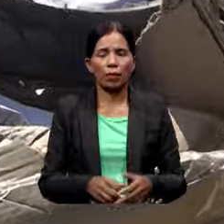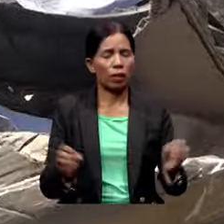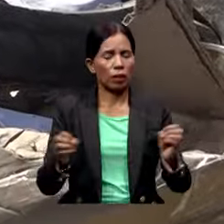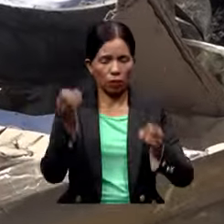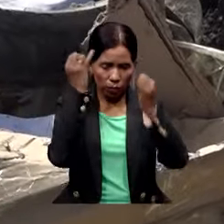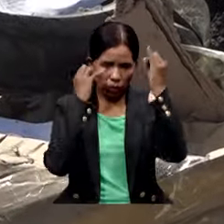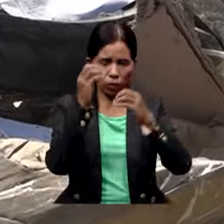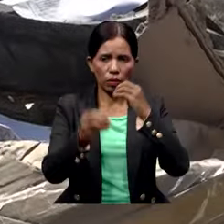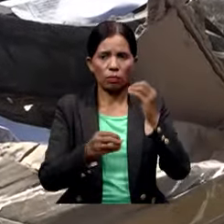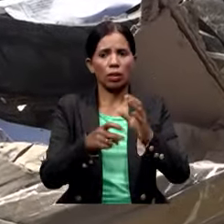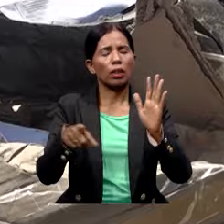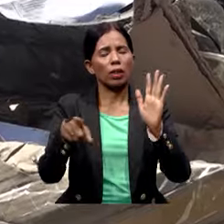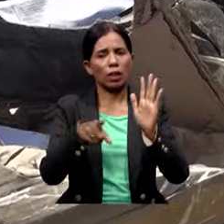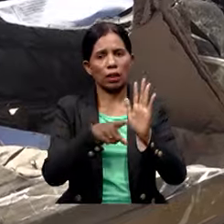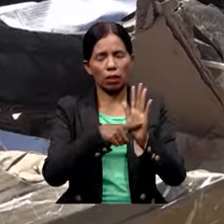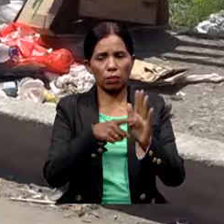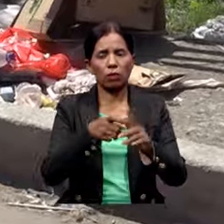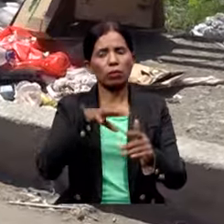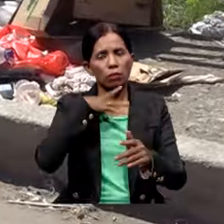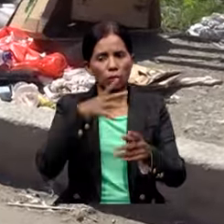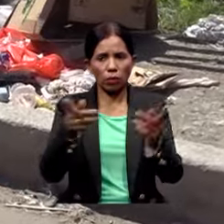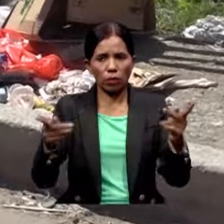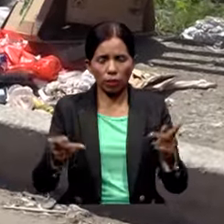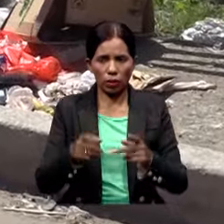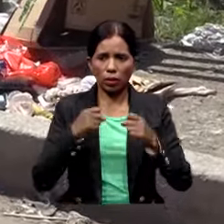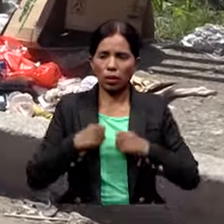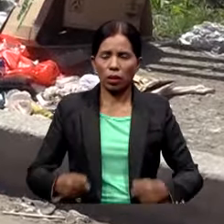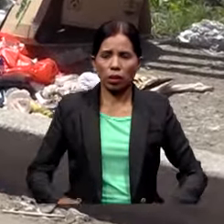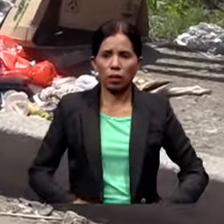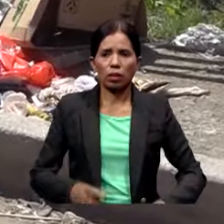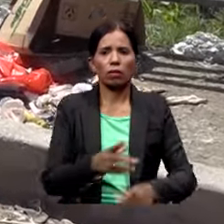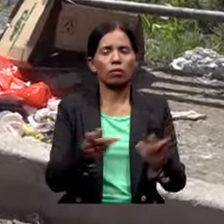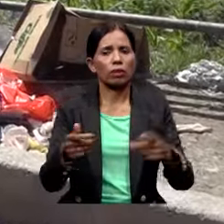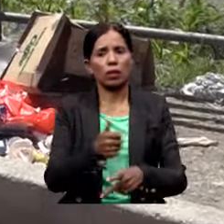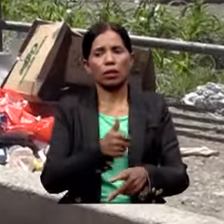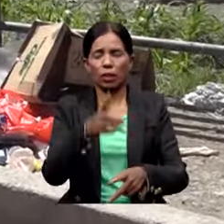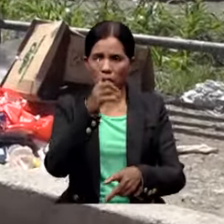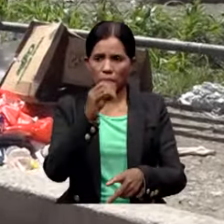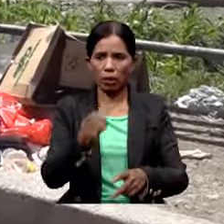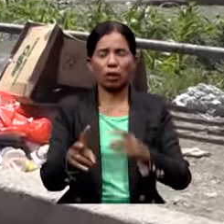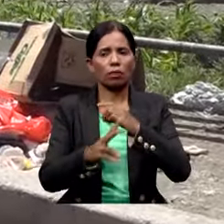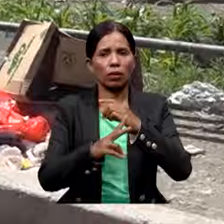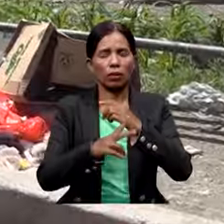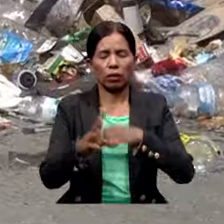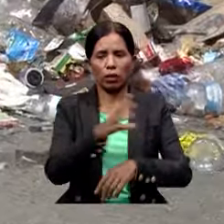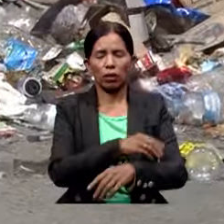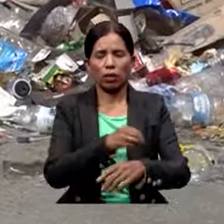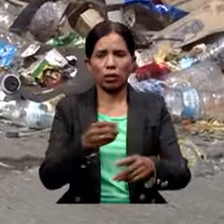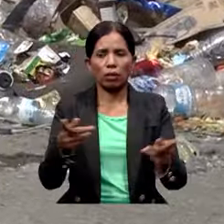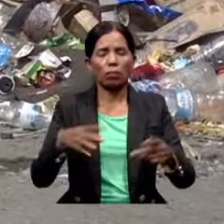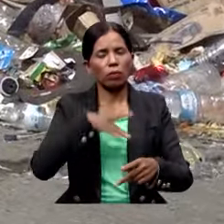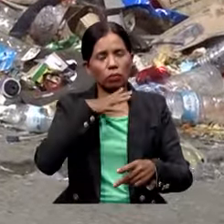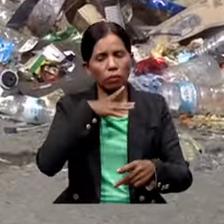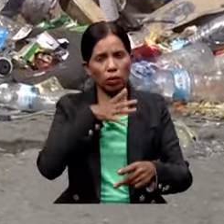ba impactu negativu husi lisu ba ambiente no saudi mak are residensia balung ia dili sai vitima ba despejo lisu